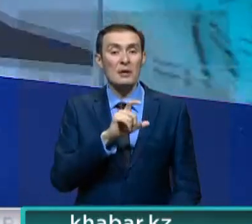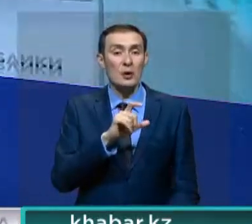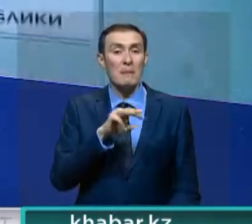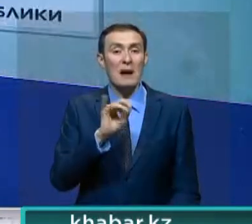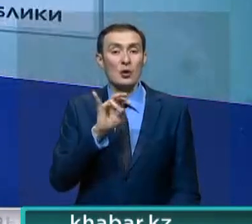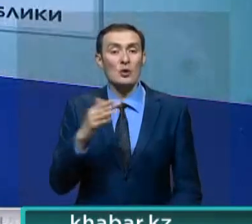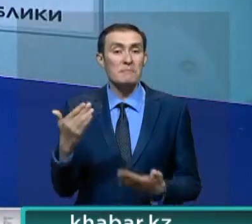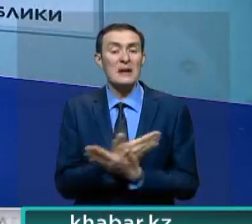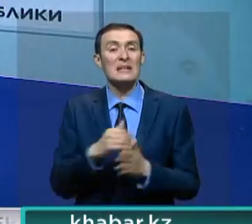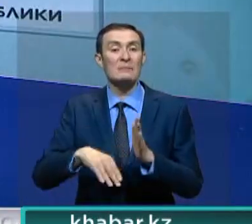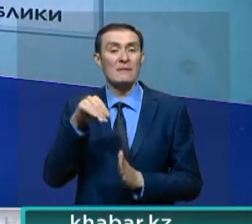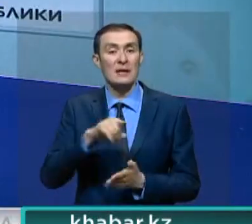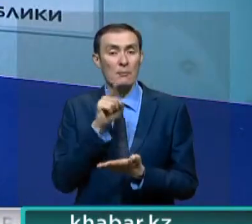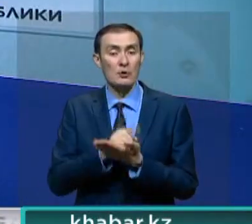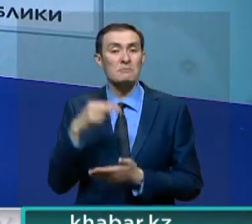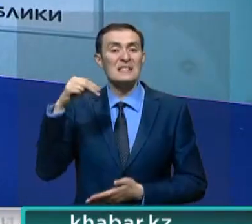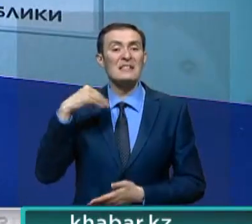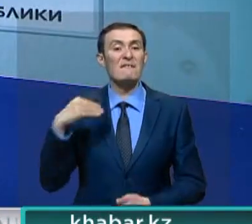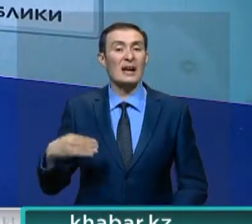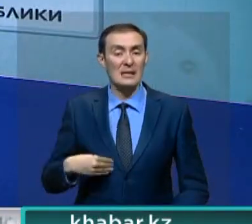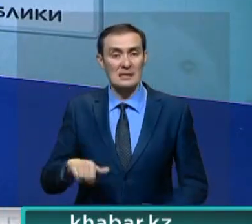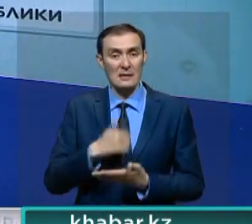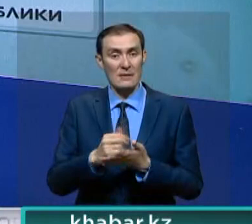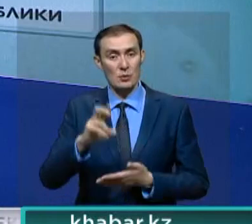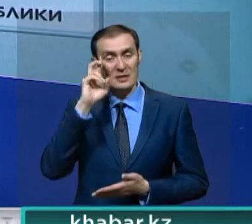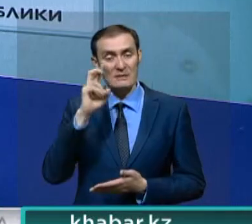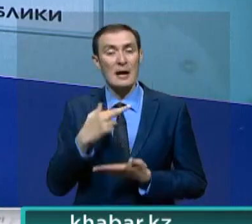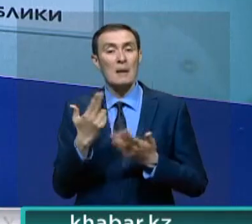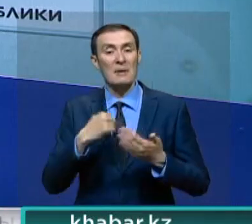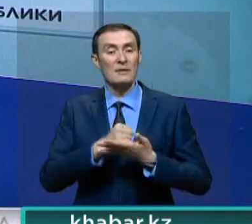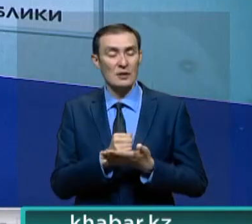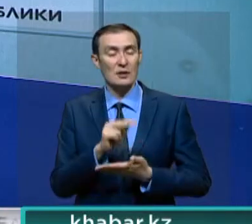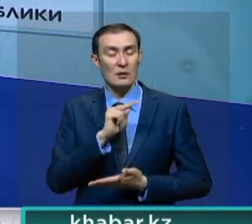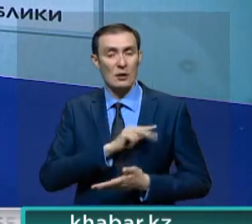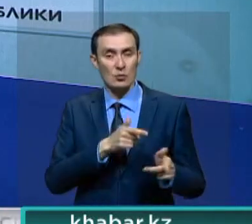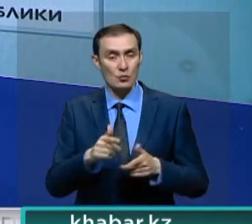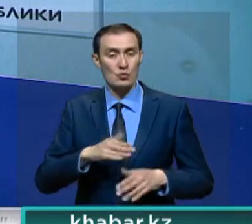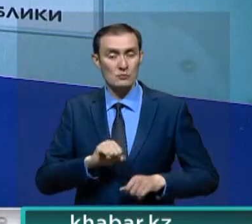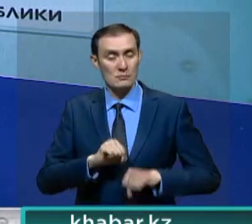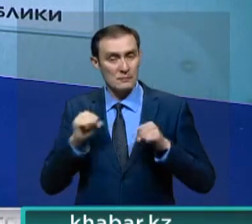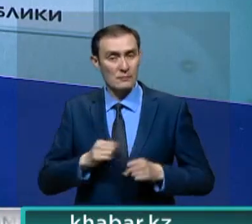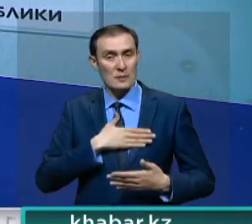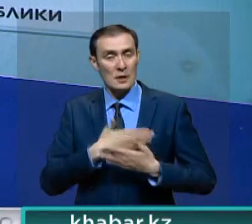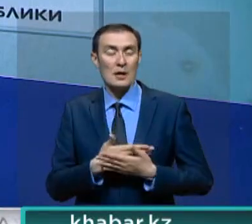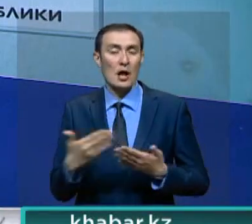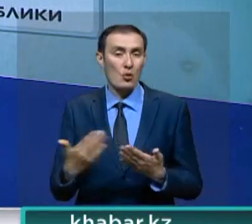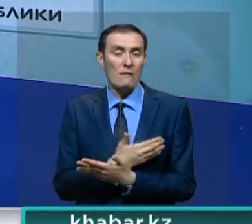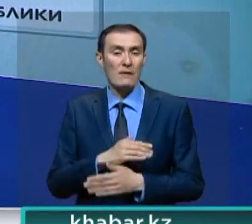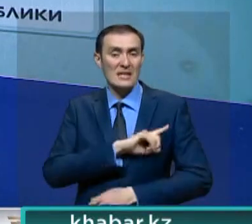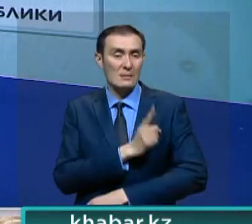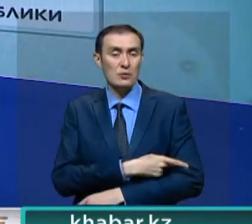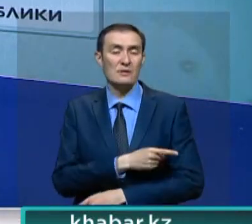с переизбранием на пост президента Франции. Глава государства подтвердил готовность приложить усилия для придания нового